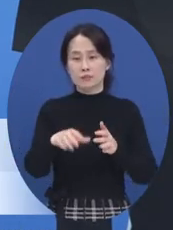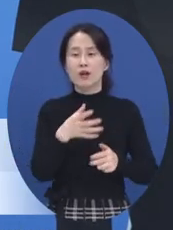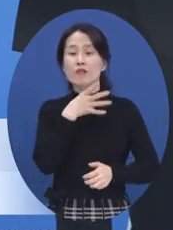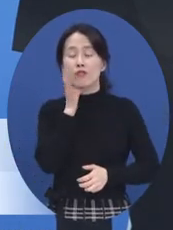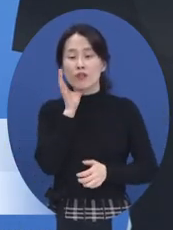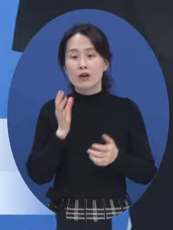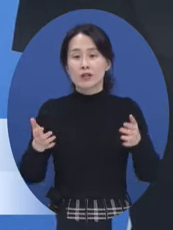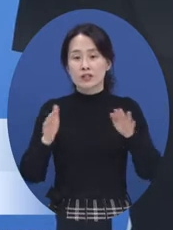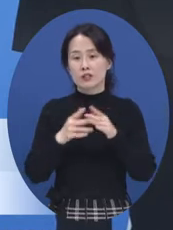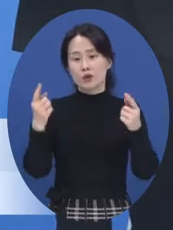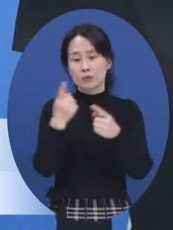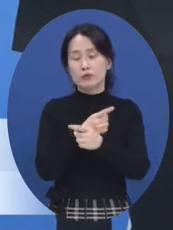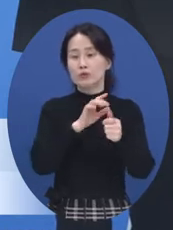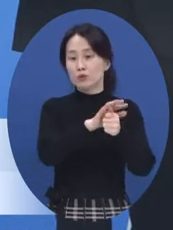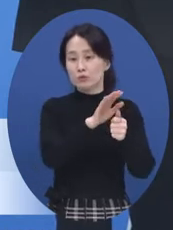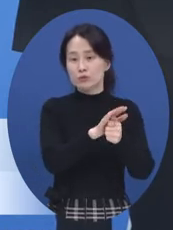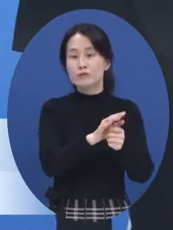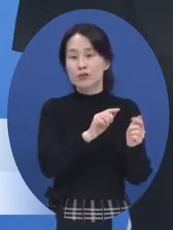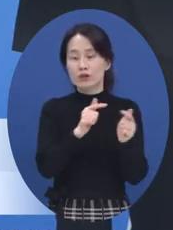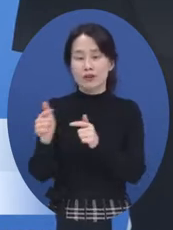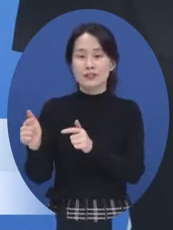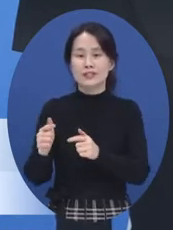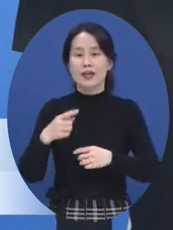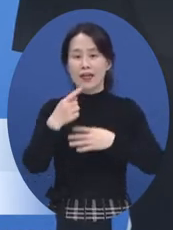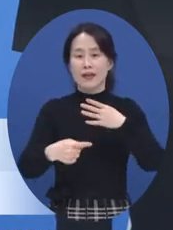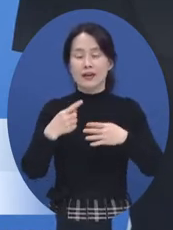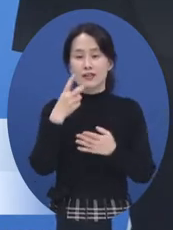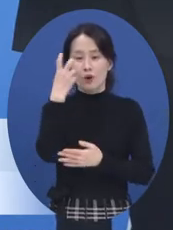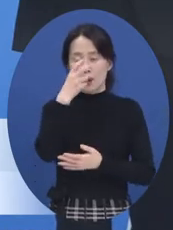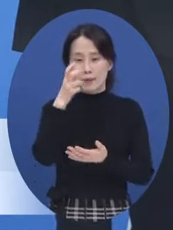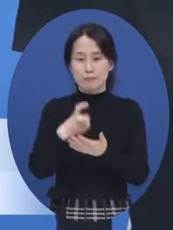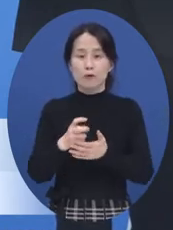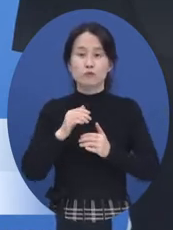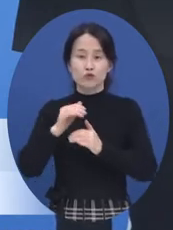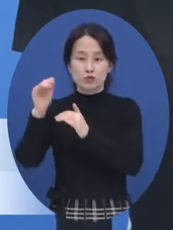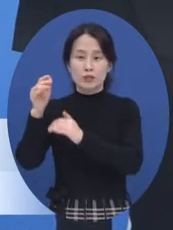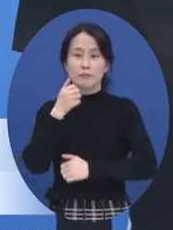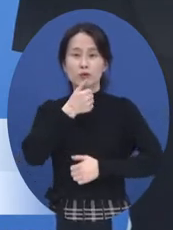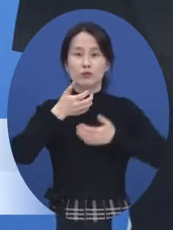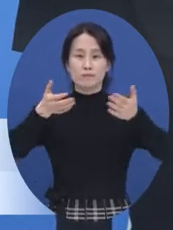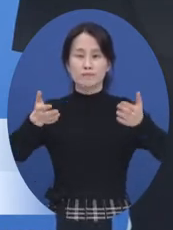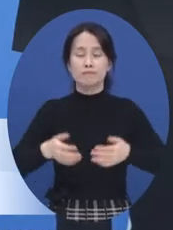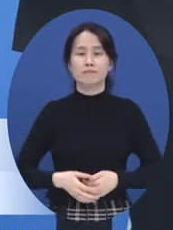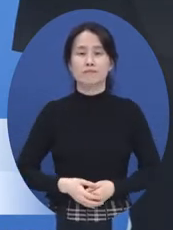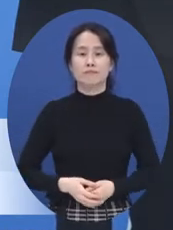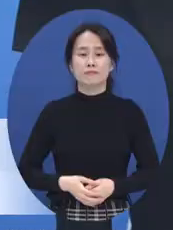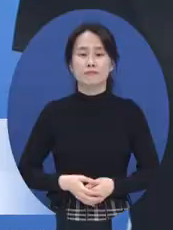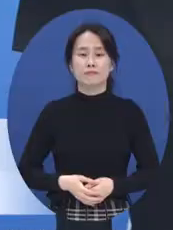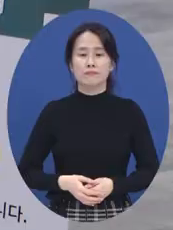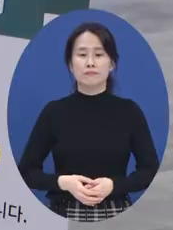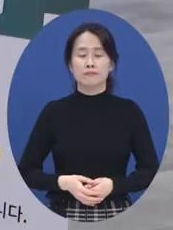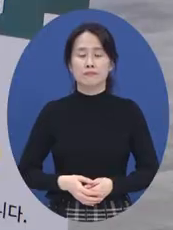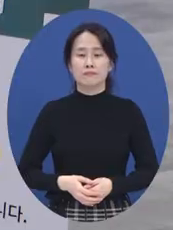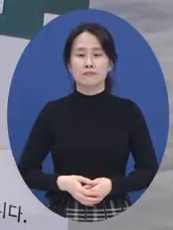방지 시설 개선 지원 등을 골자로 한 미세먼지 계절 관리제를 추진합니다. 보도에 최창순 기자입니다.